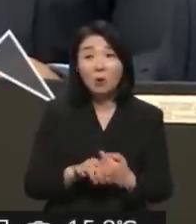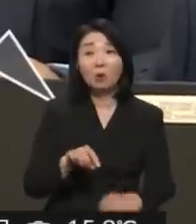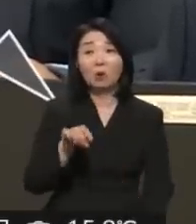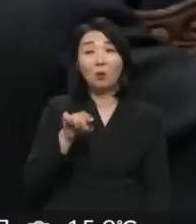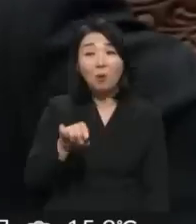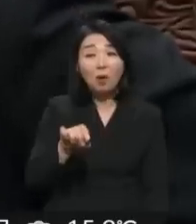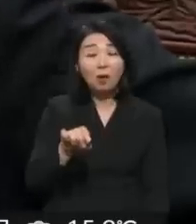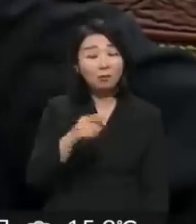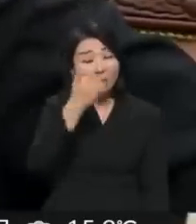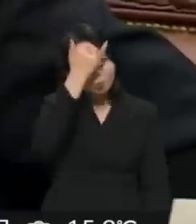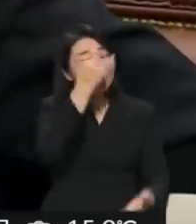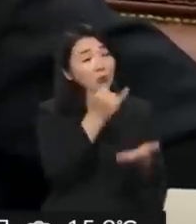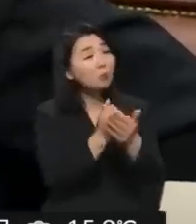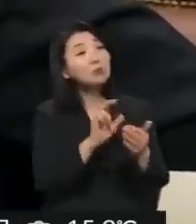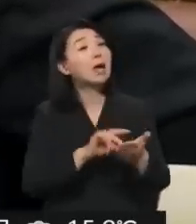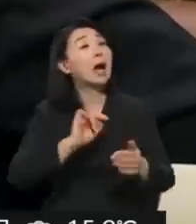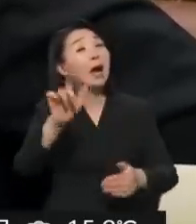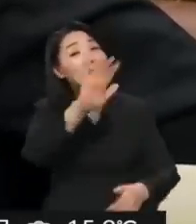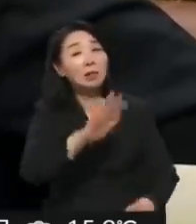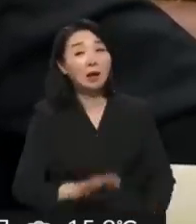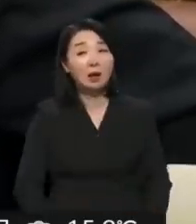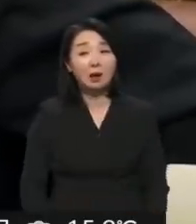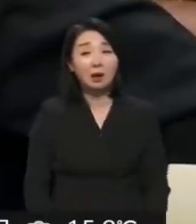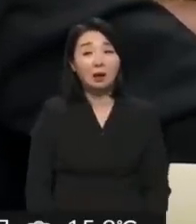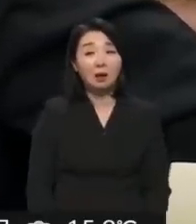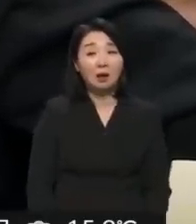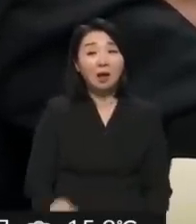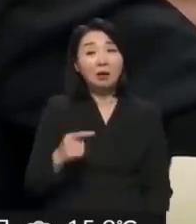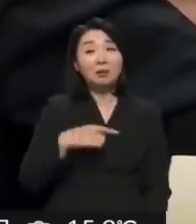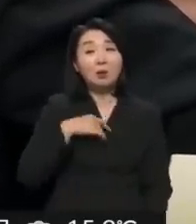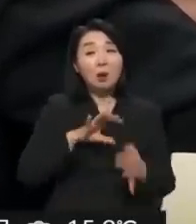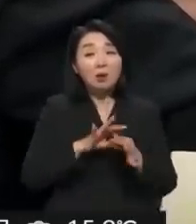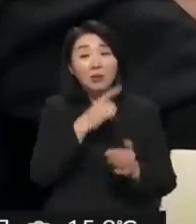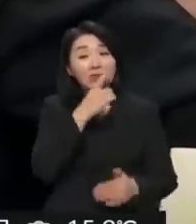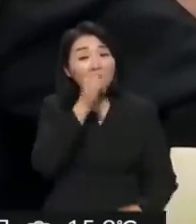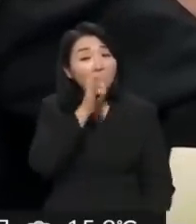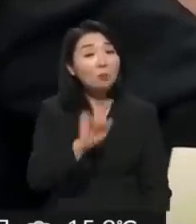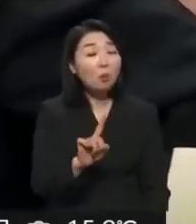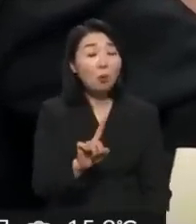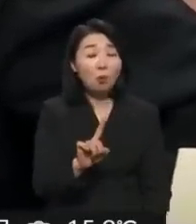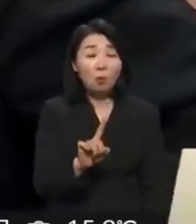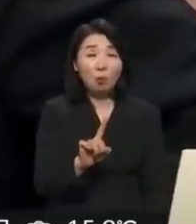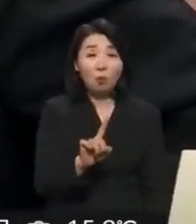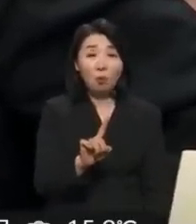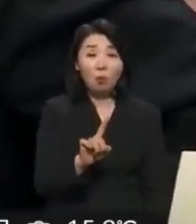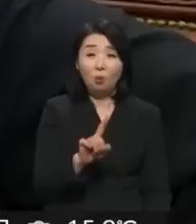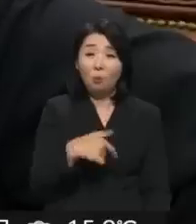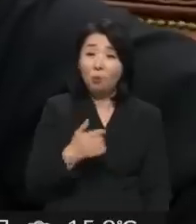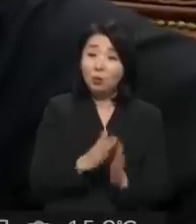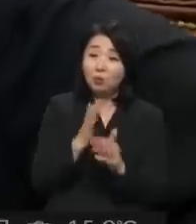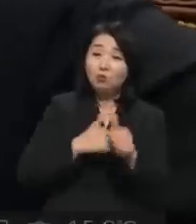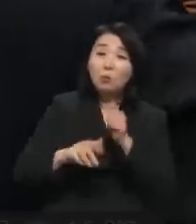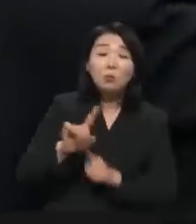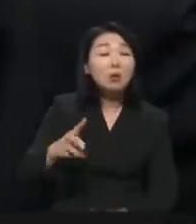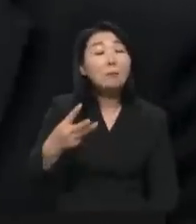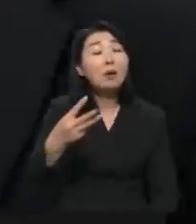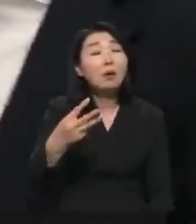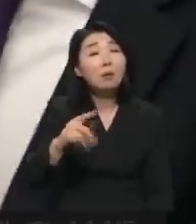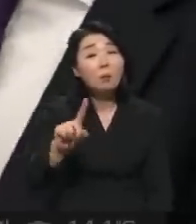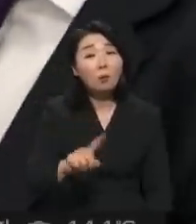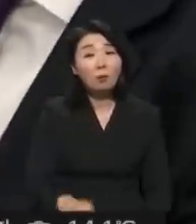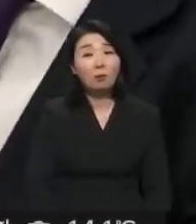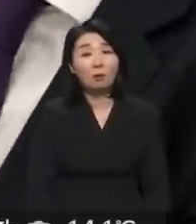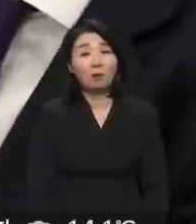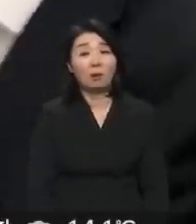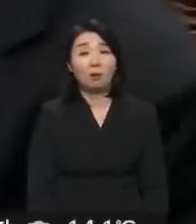필요가 있다. 알아야 됩니다. 아니, 제가 본인의 주변이 증거들이 300억의 돈이 아니요.